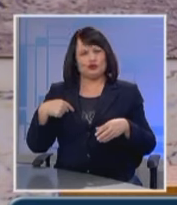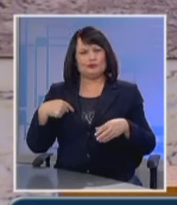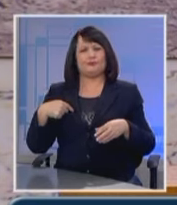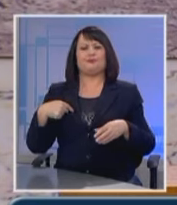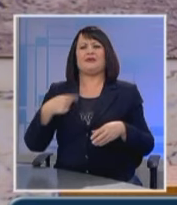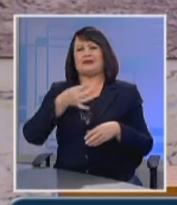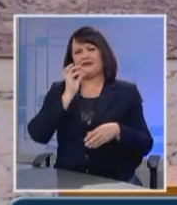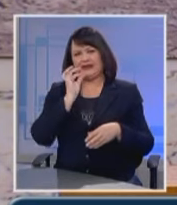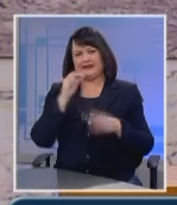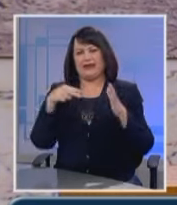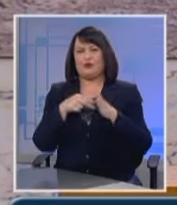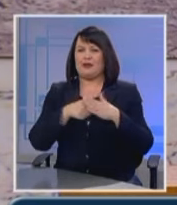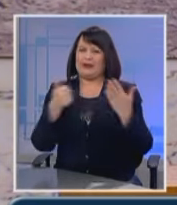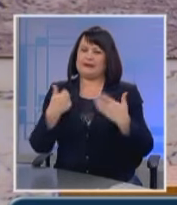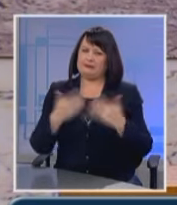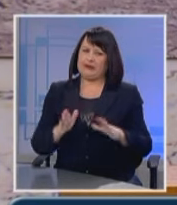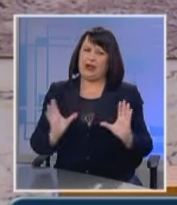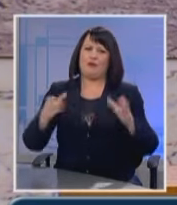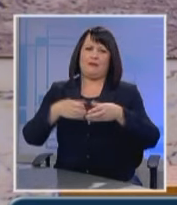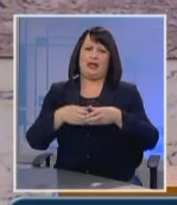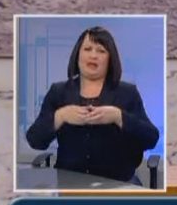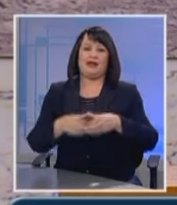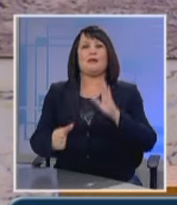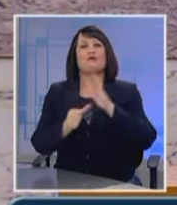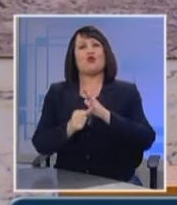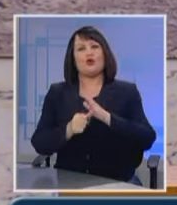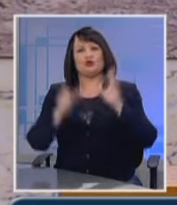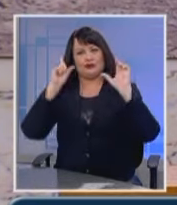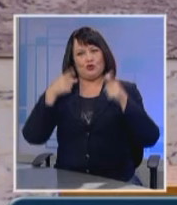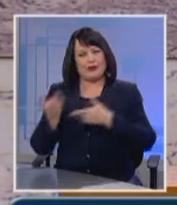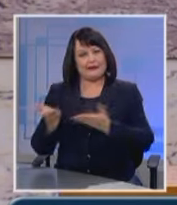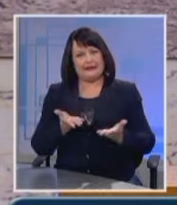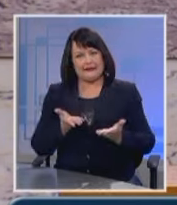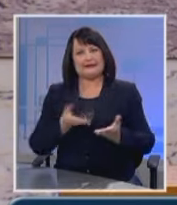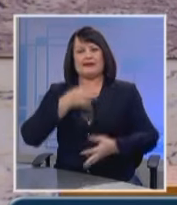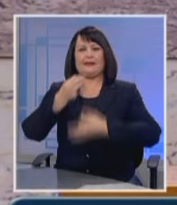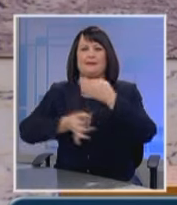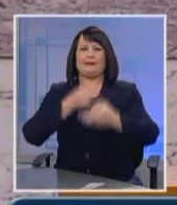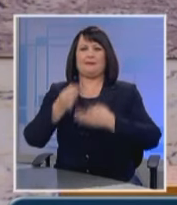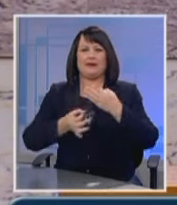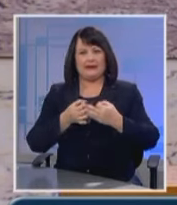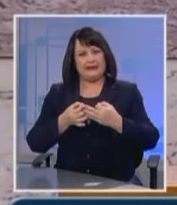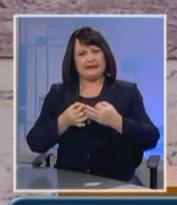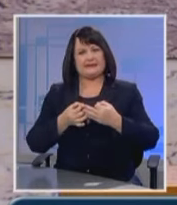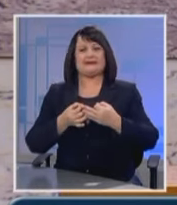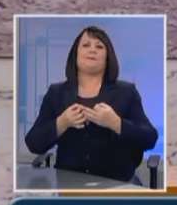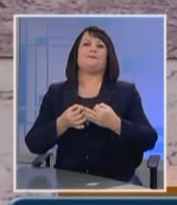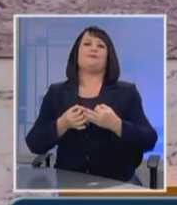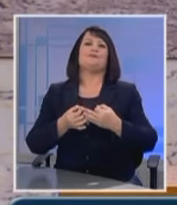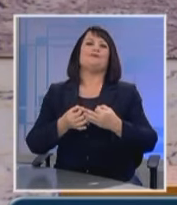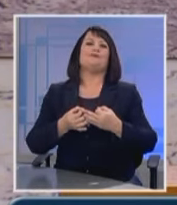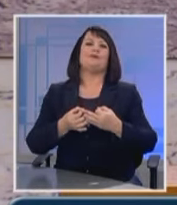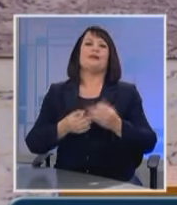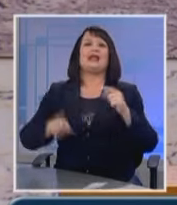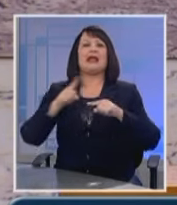Ρίο 2016. Ο Πρόεδρος της Δημοκρατίας θα λάβει το λόγο αμέσως μετά τις ομιλίες των μελών της